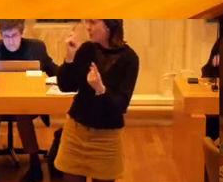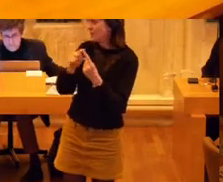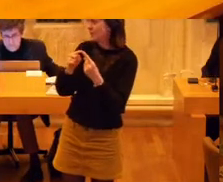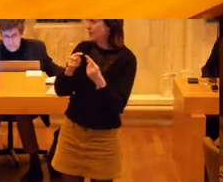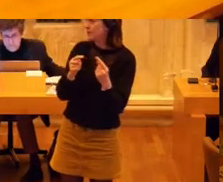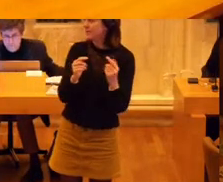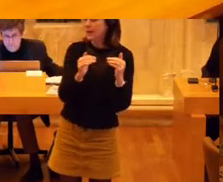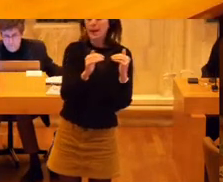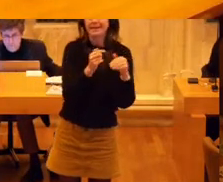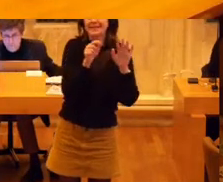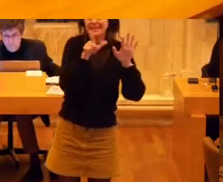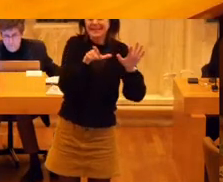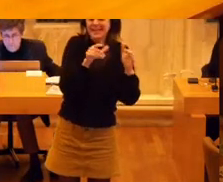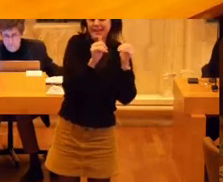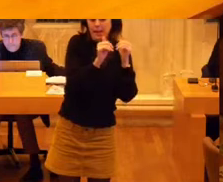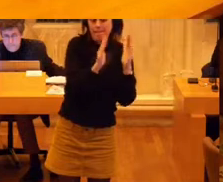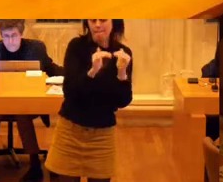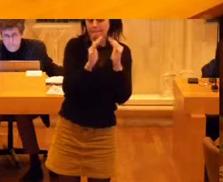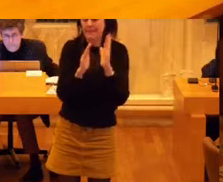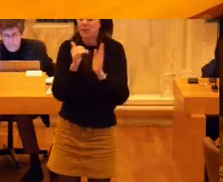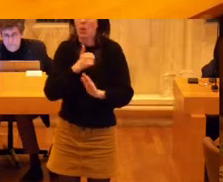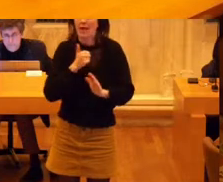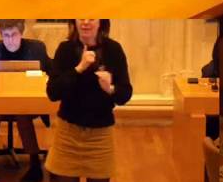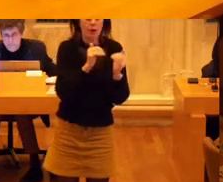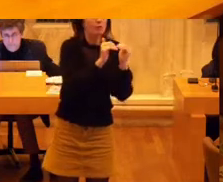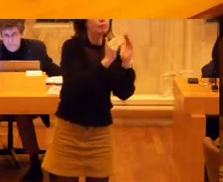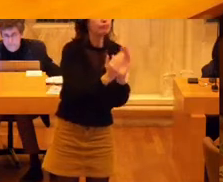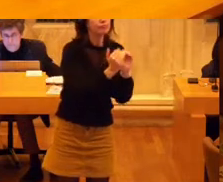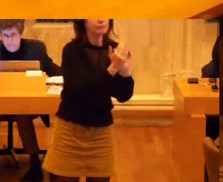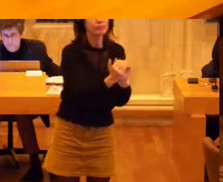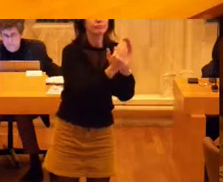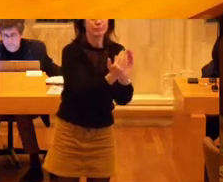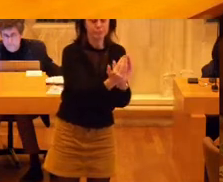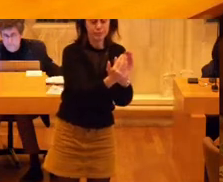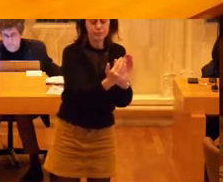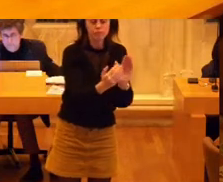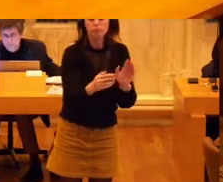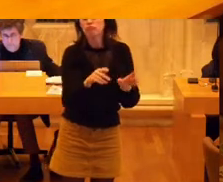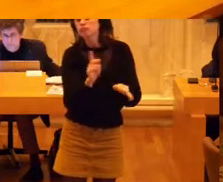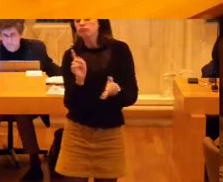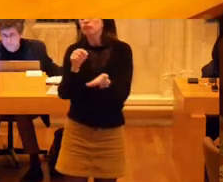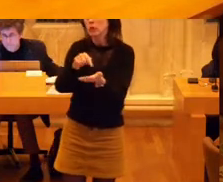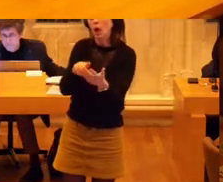maison individuelle, là, quelques logements collectifs.